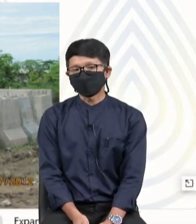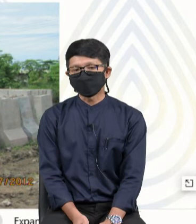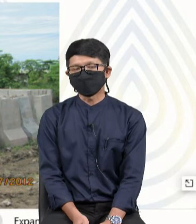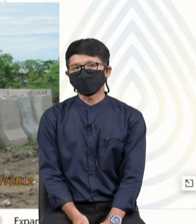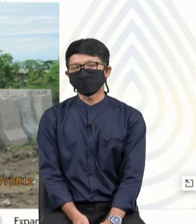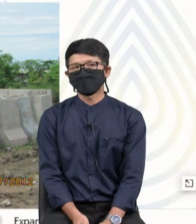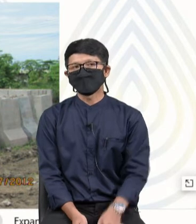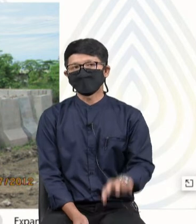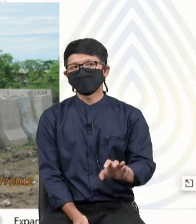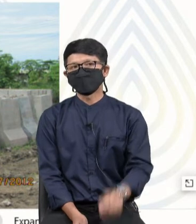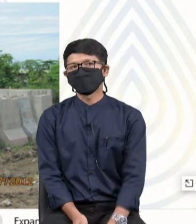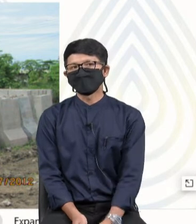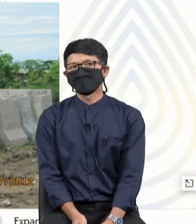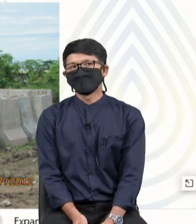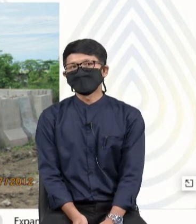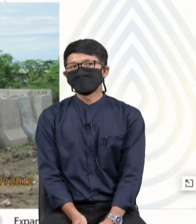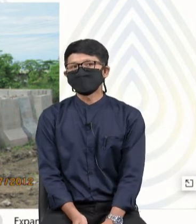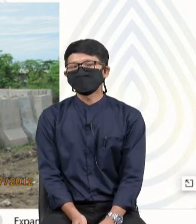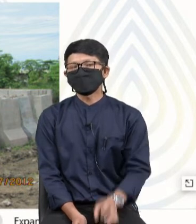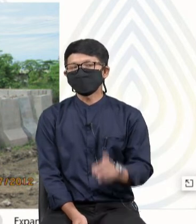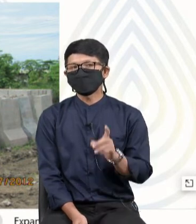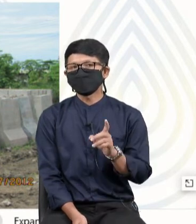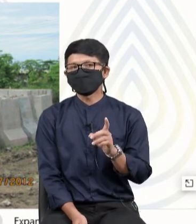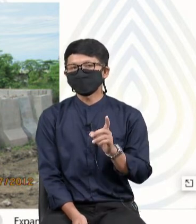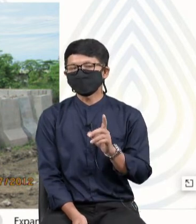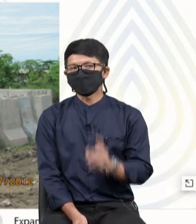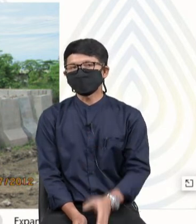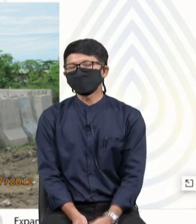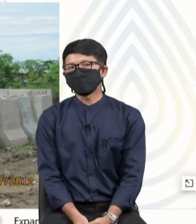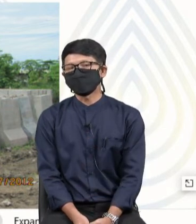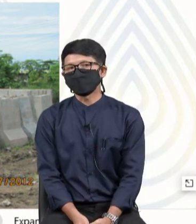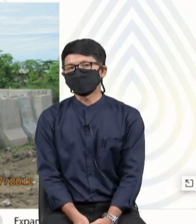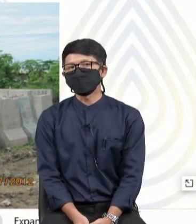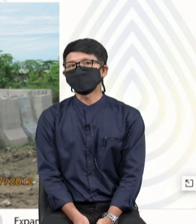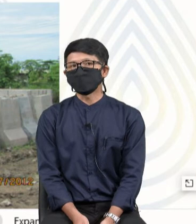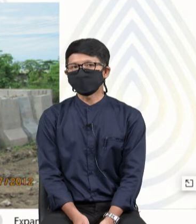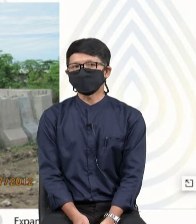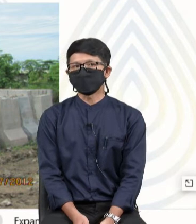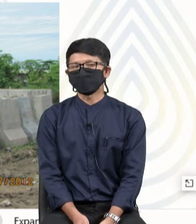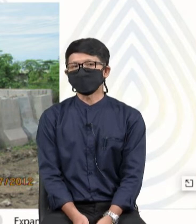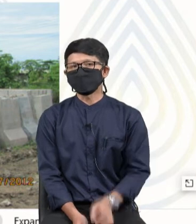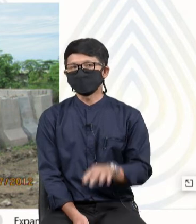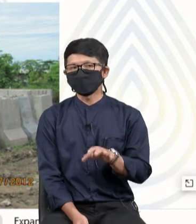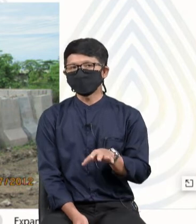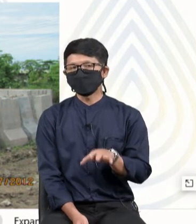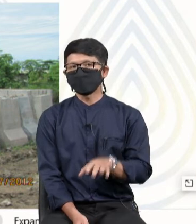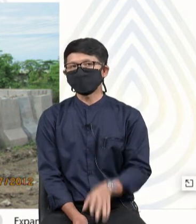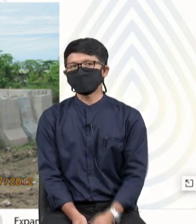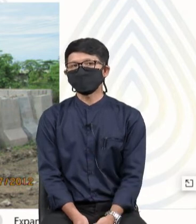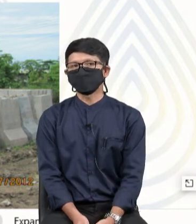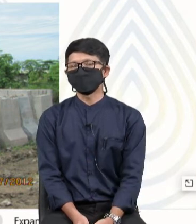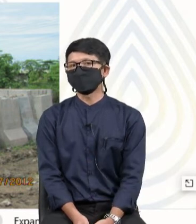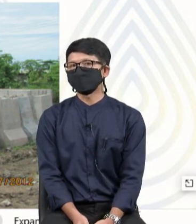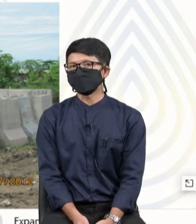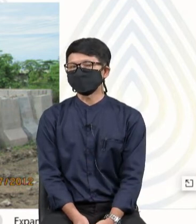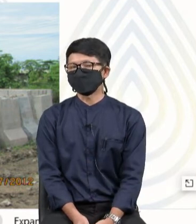ำเอาไว้นะครับ อันไอ้รูปทางด้านซ้ายล่างนั่นคืออะไรระดับน้ำ ซ้ายล่างคือระดับน้ำบริเวณMU corner นะครับความสูงที่ท่วมปี